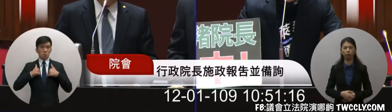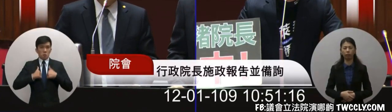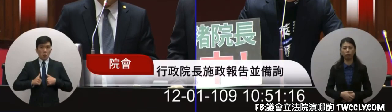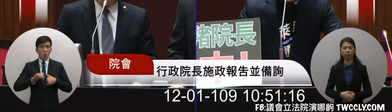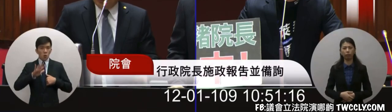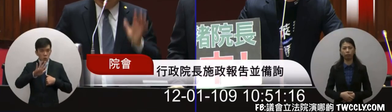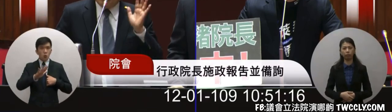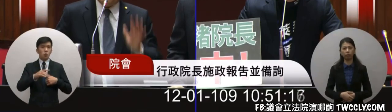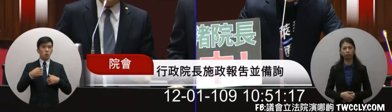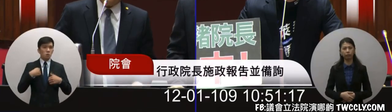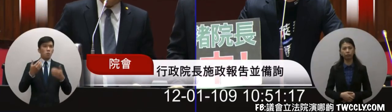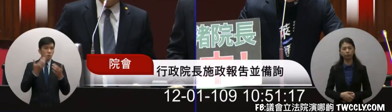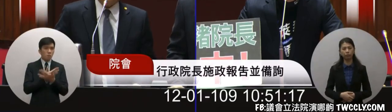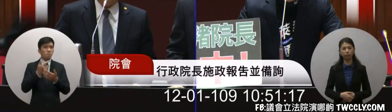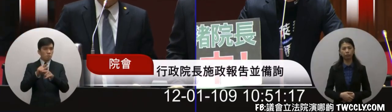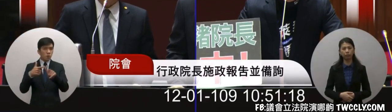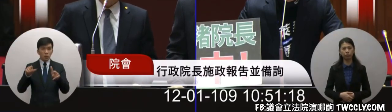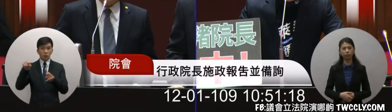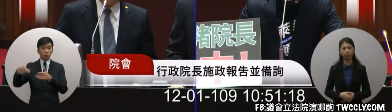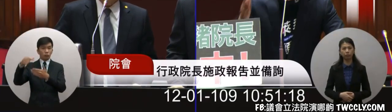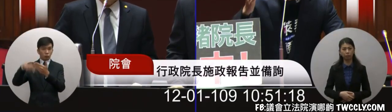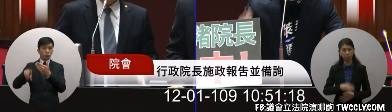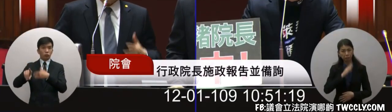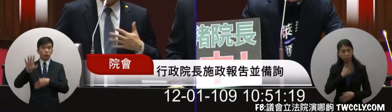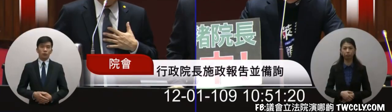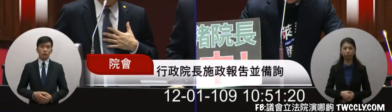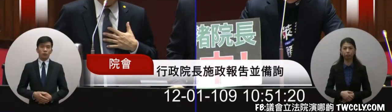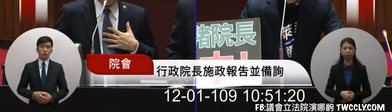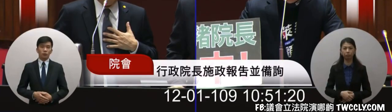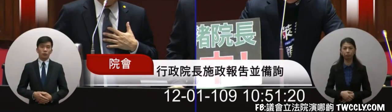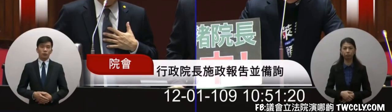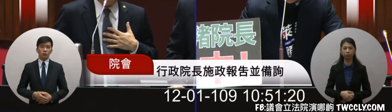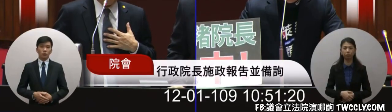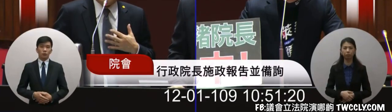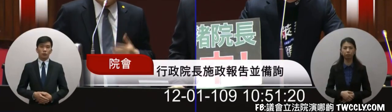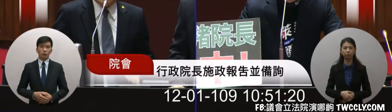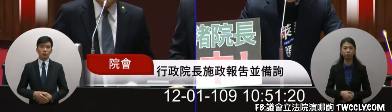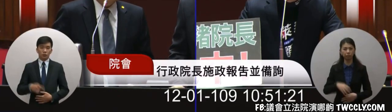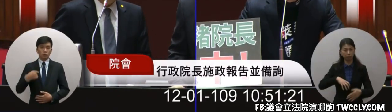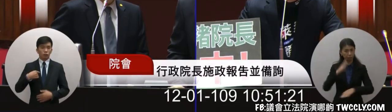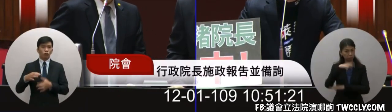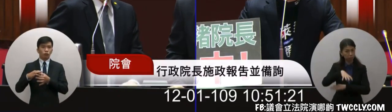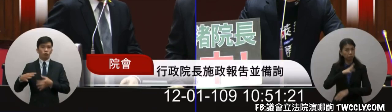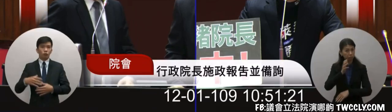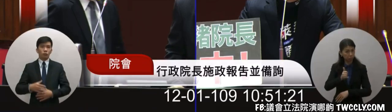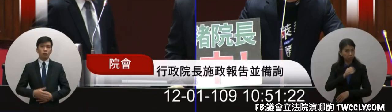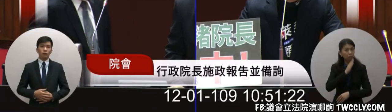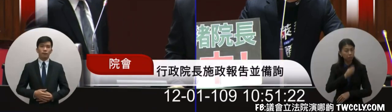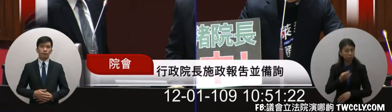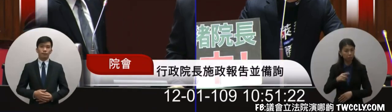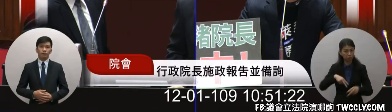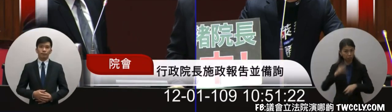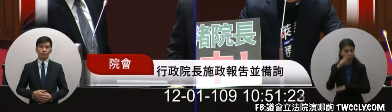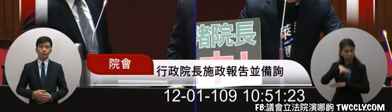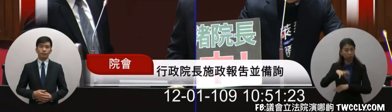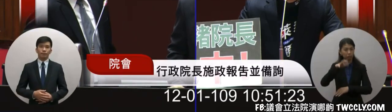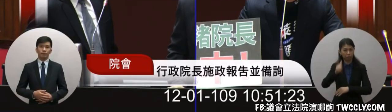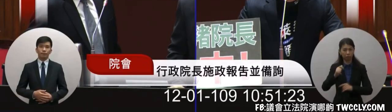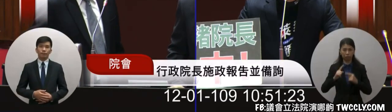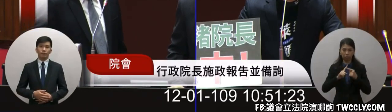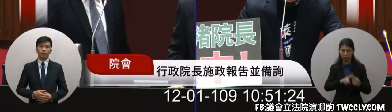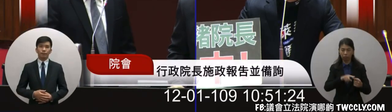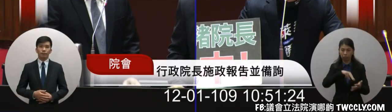什么，都有他们的规定。 是吗？内政部长是这样子吗？我们行政院长来立法院备询的时